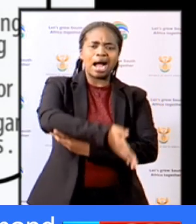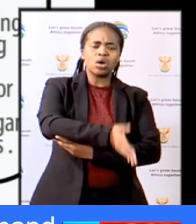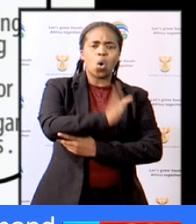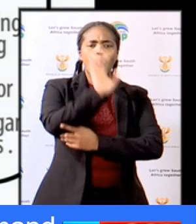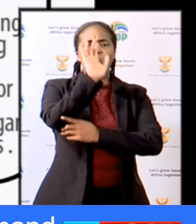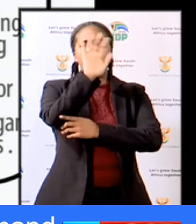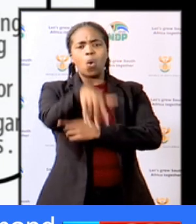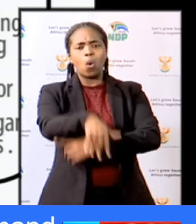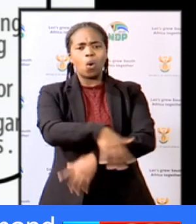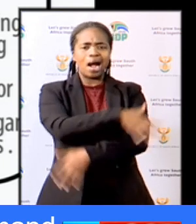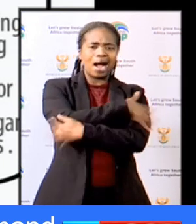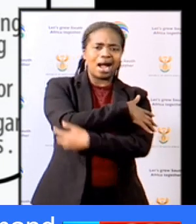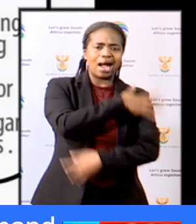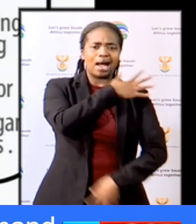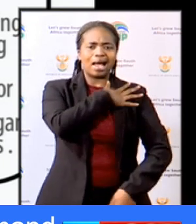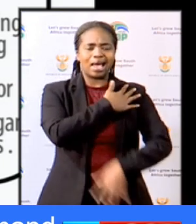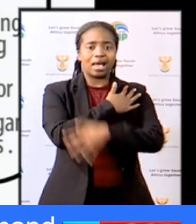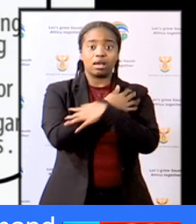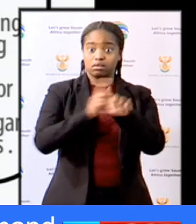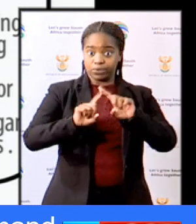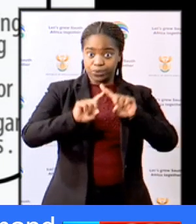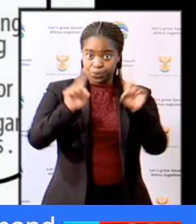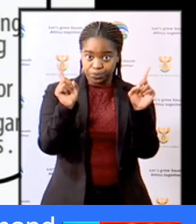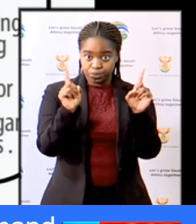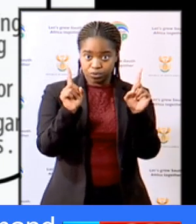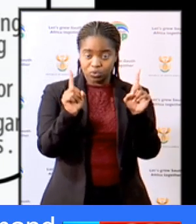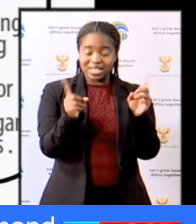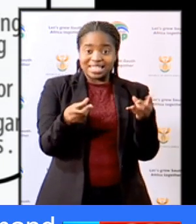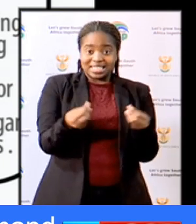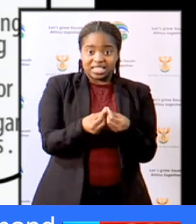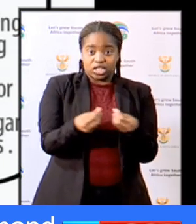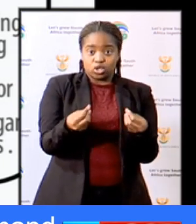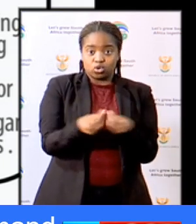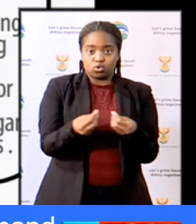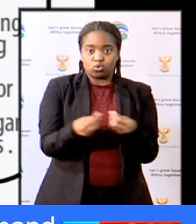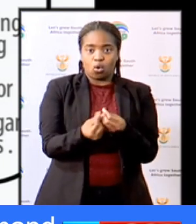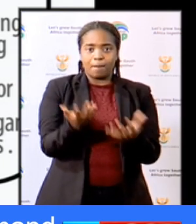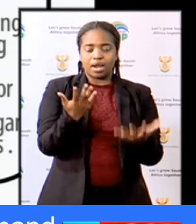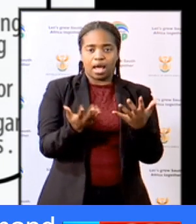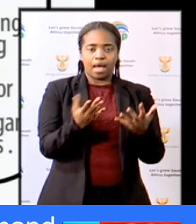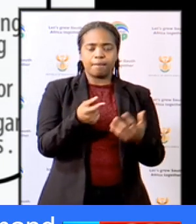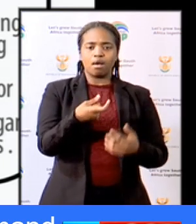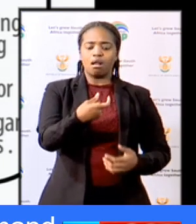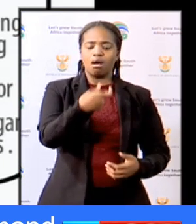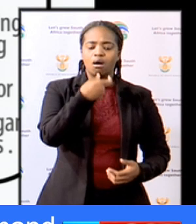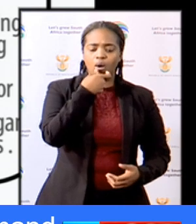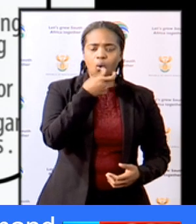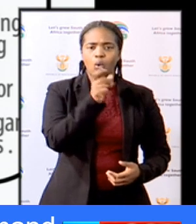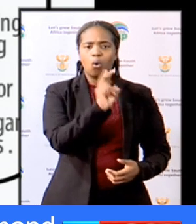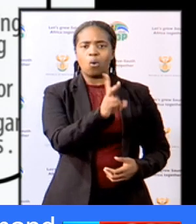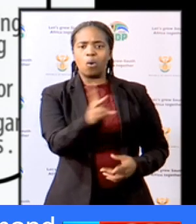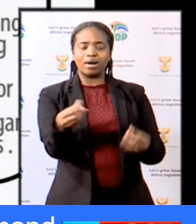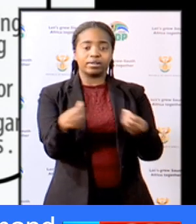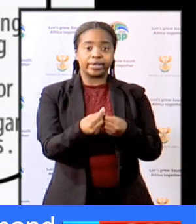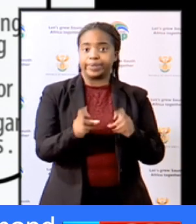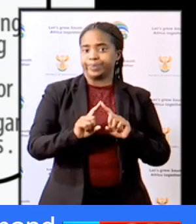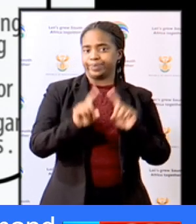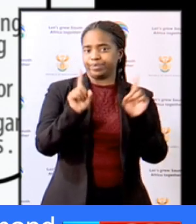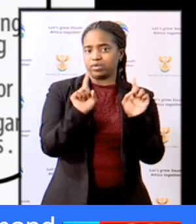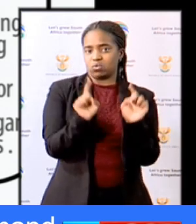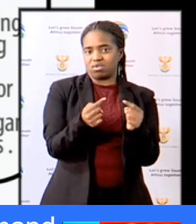la kuthintana khona izinto ezenziwayo esontweni ezenza ukuthi kuthintwane kufanele zingenzeki